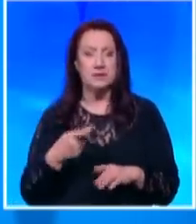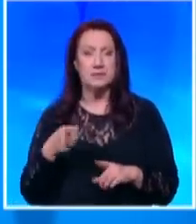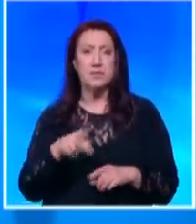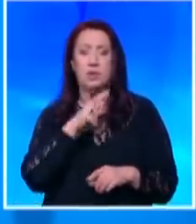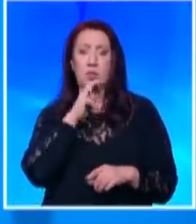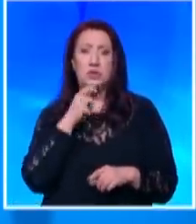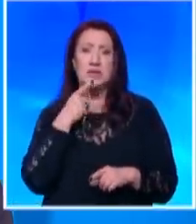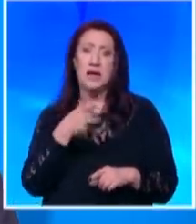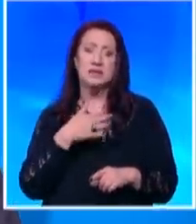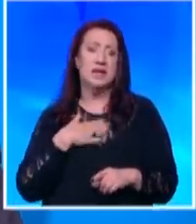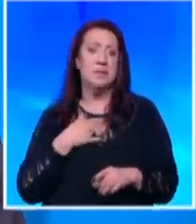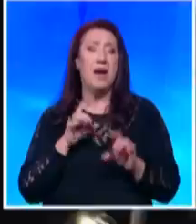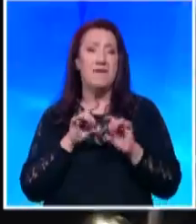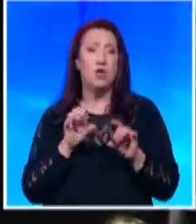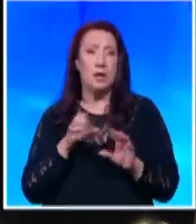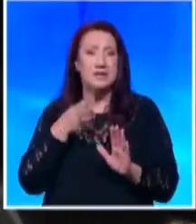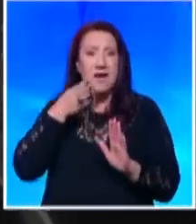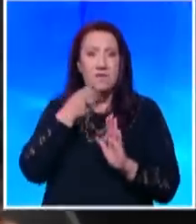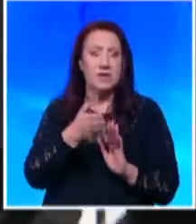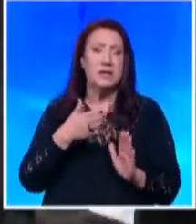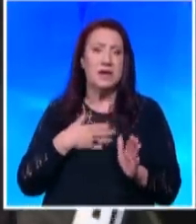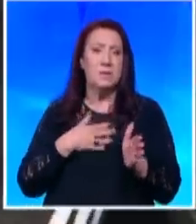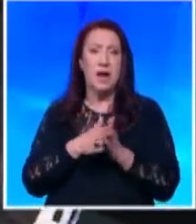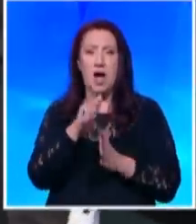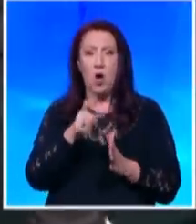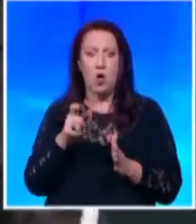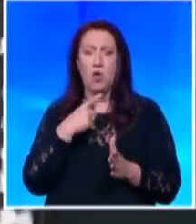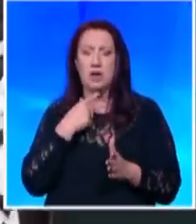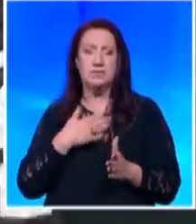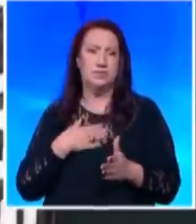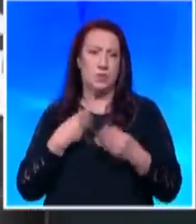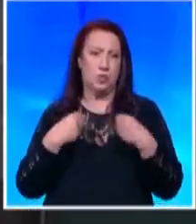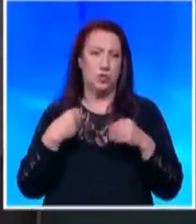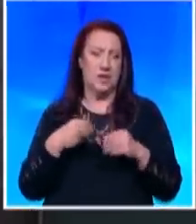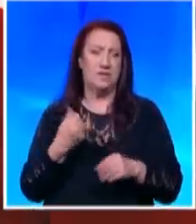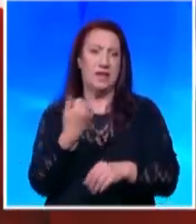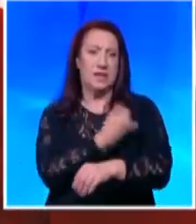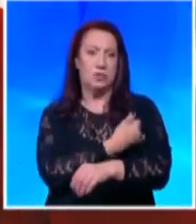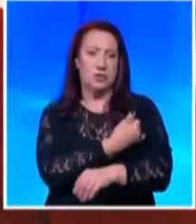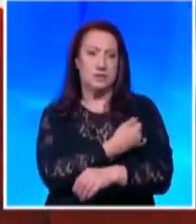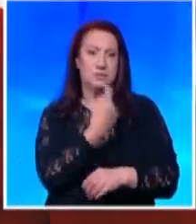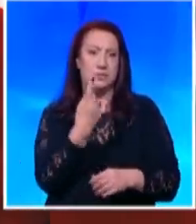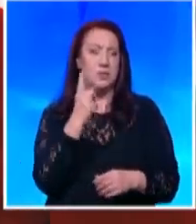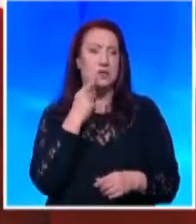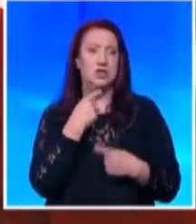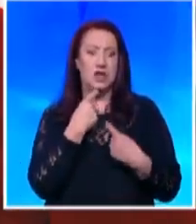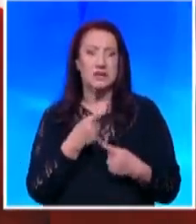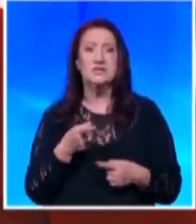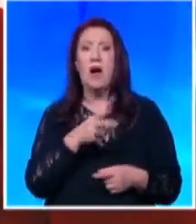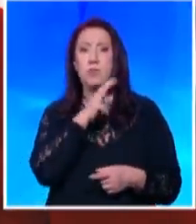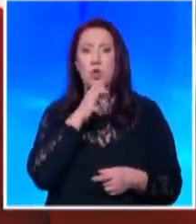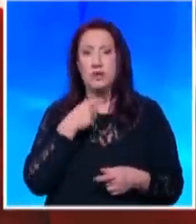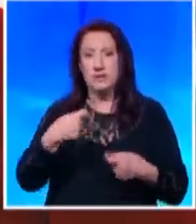за хора с наркотици вътре. Илия Чешмеджиев твърди, че е бил накаран от полицаи да се съблече в мъжката